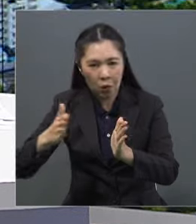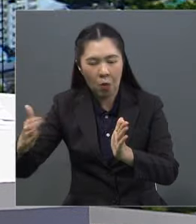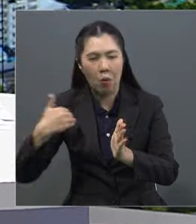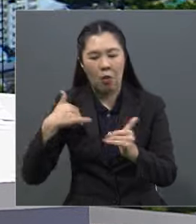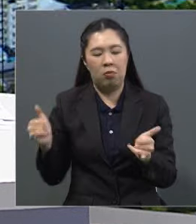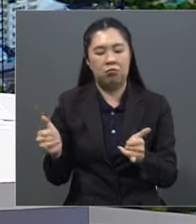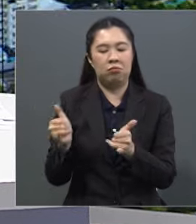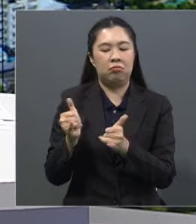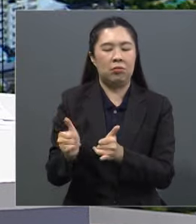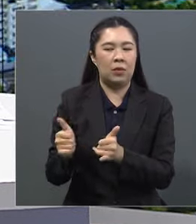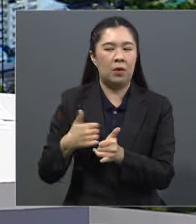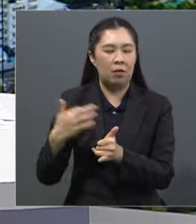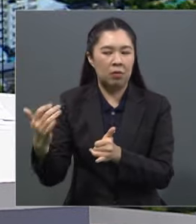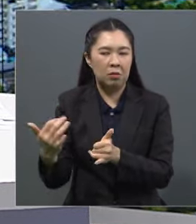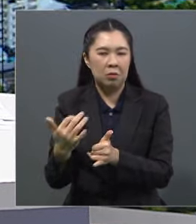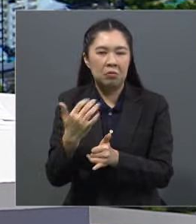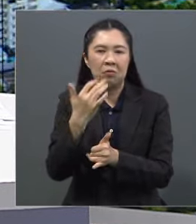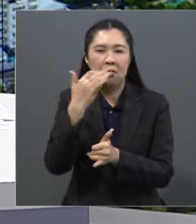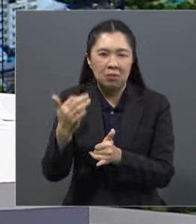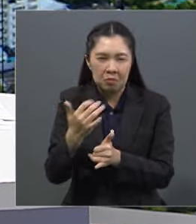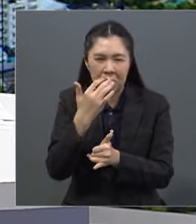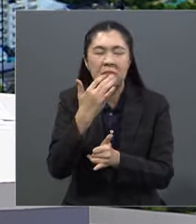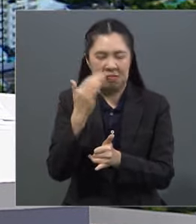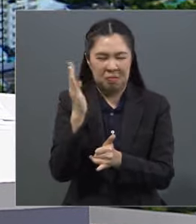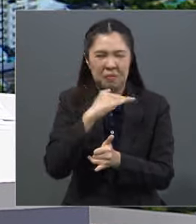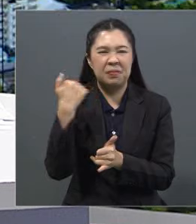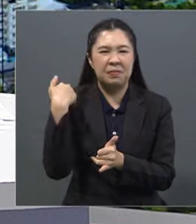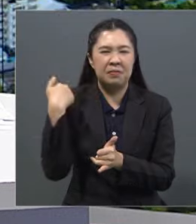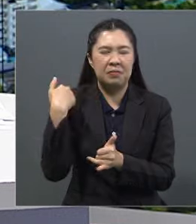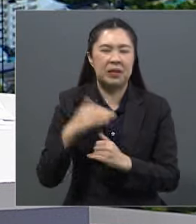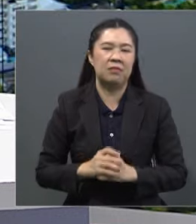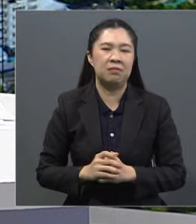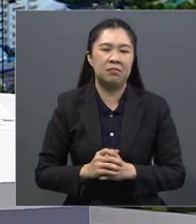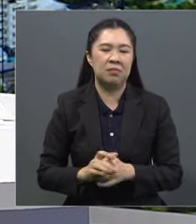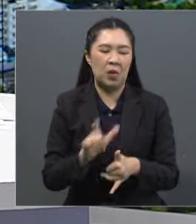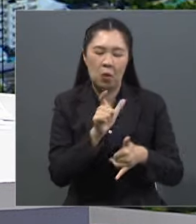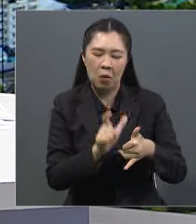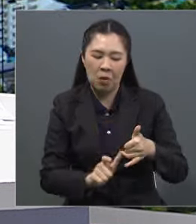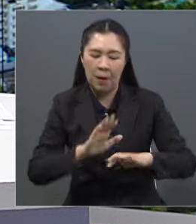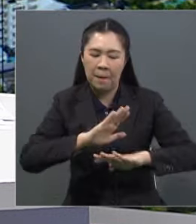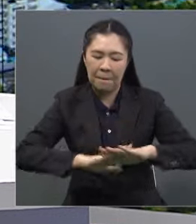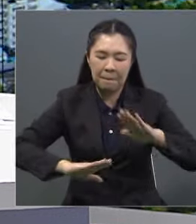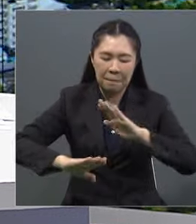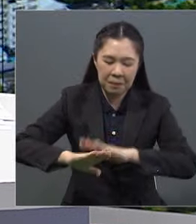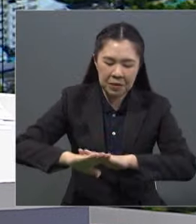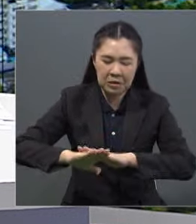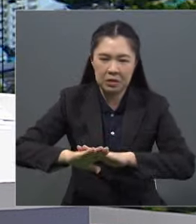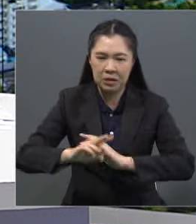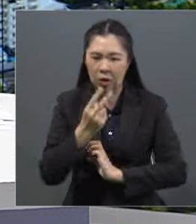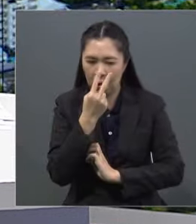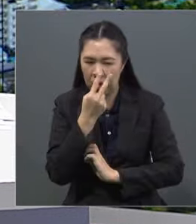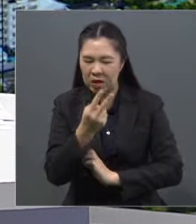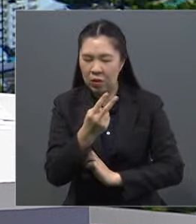ชอรี่คือกลิ่นมันจะเหมือนระเหยออกมาทางผิวหนังอะเหมือนเป็นกลิ่นประจำตัวมือไม้ต่างๆเนี่ยโห